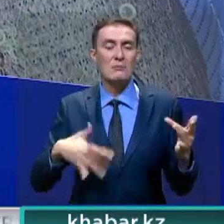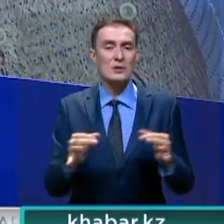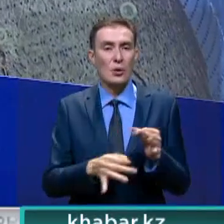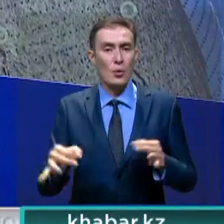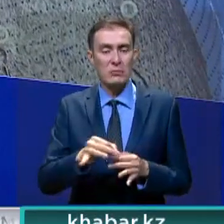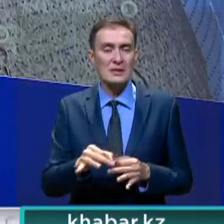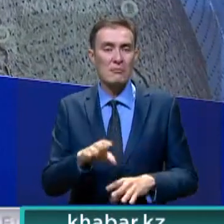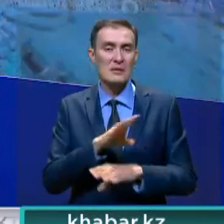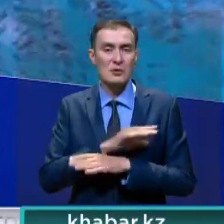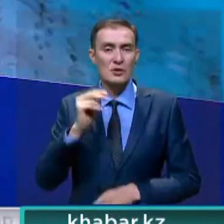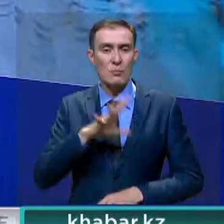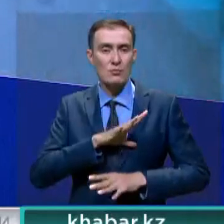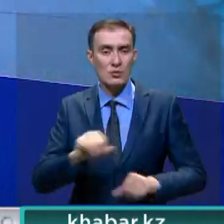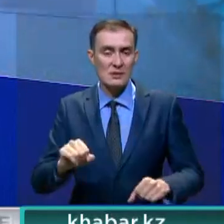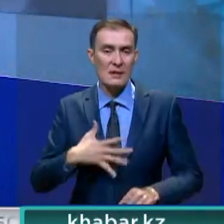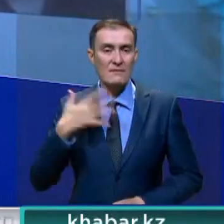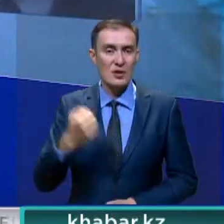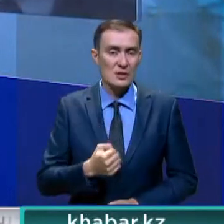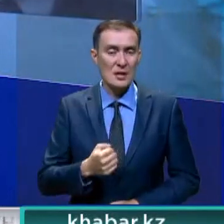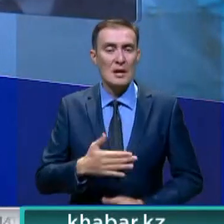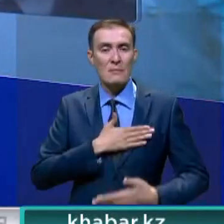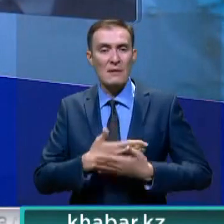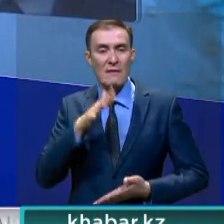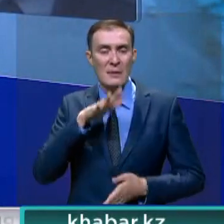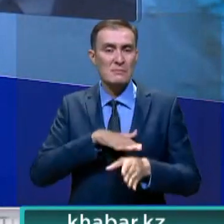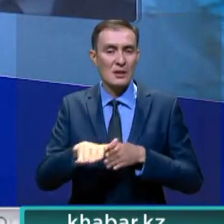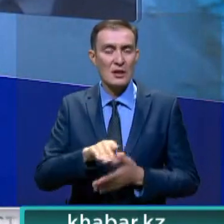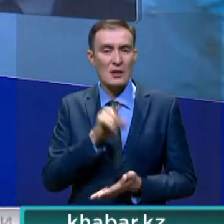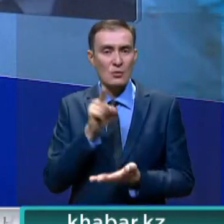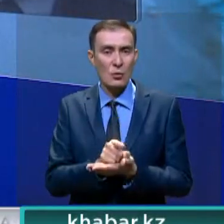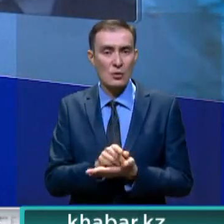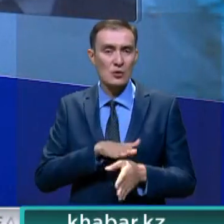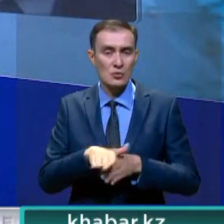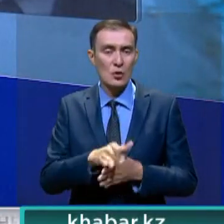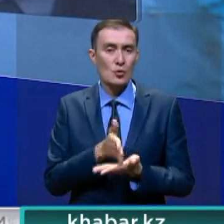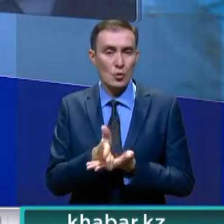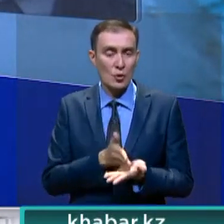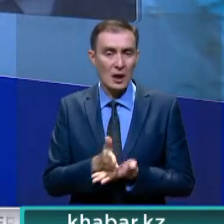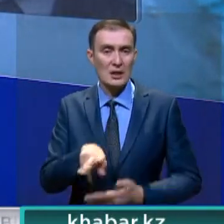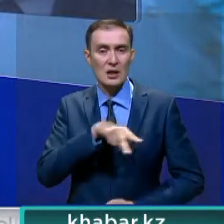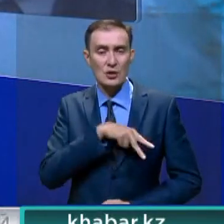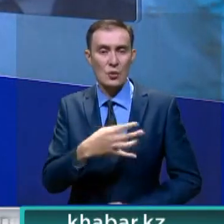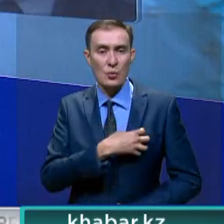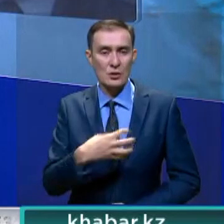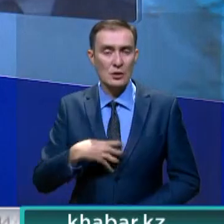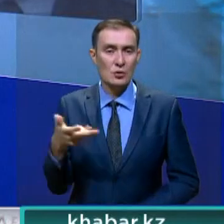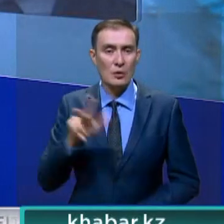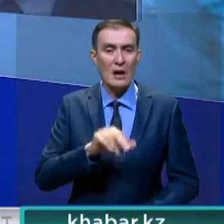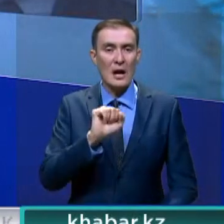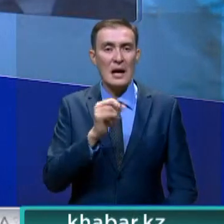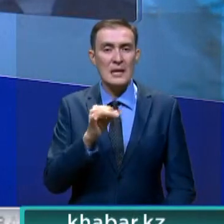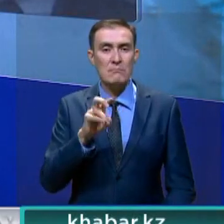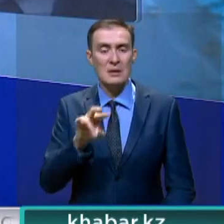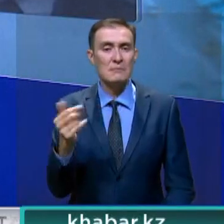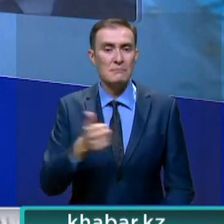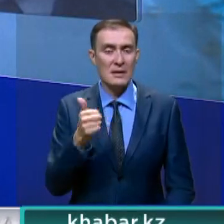области. Посмертно за мужество и самоотверженность, проявленные при исполнении воинского и служебного долга, 3 награждены орденом